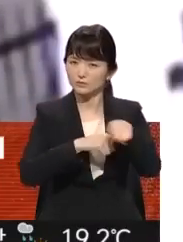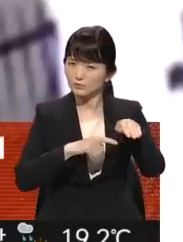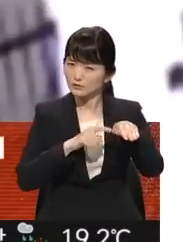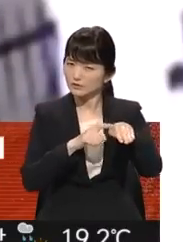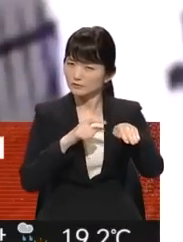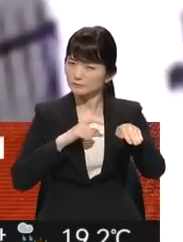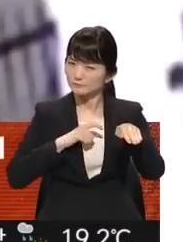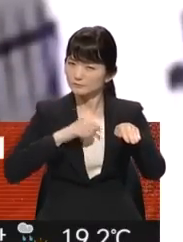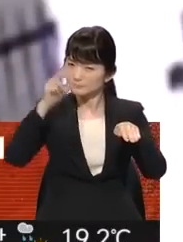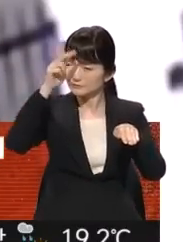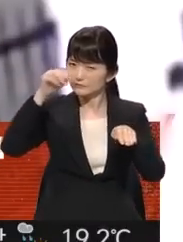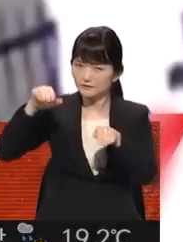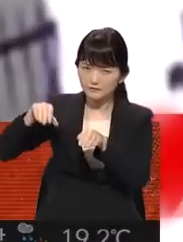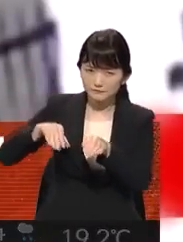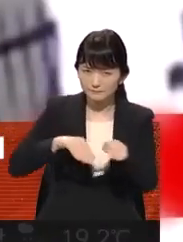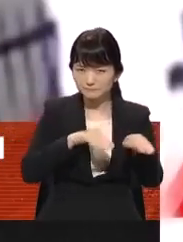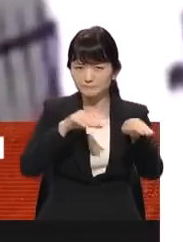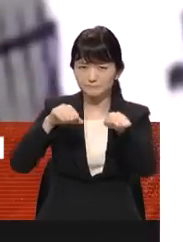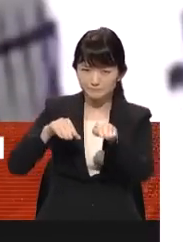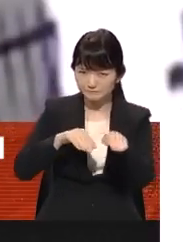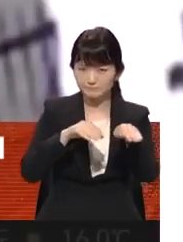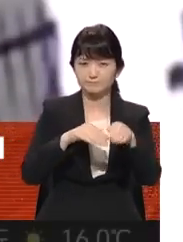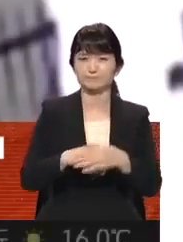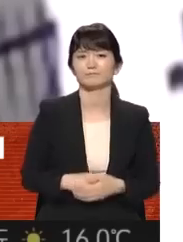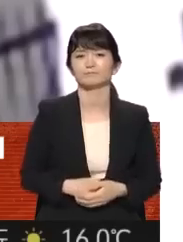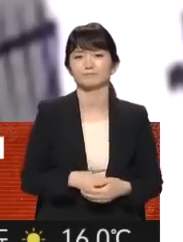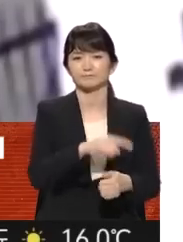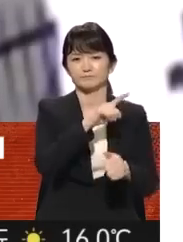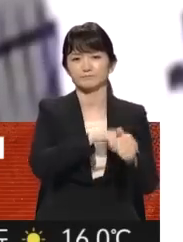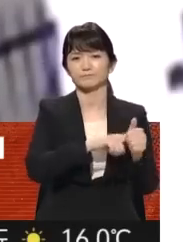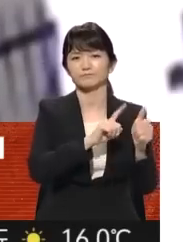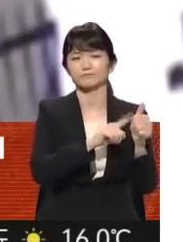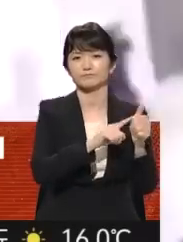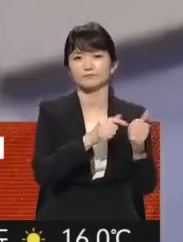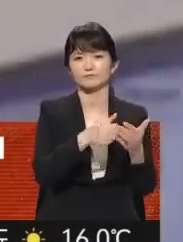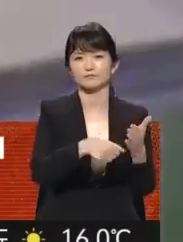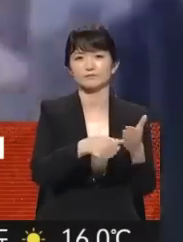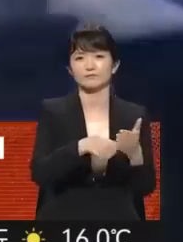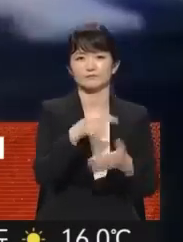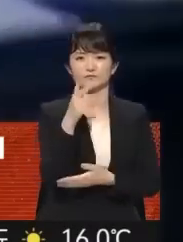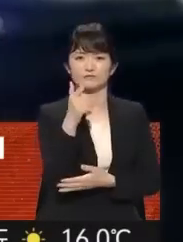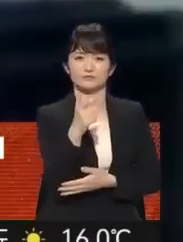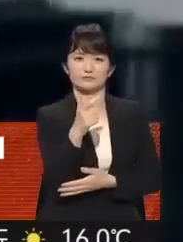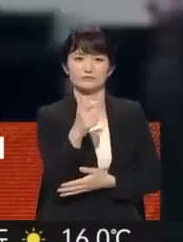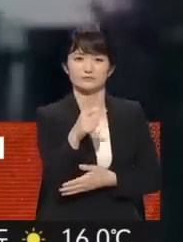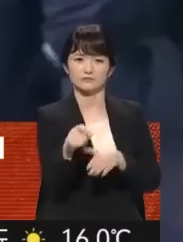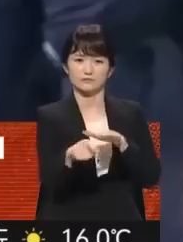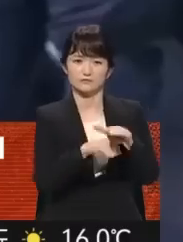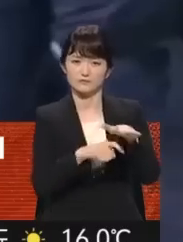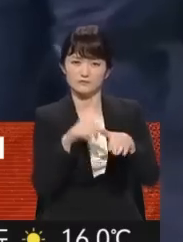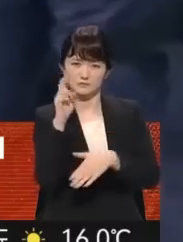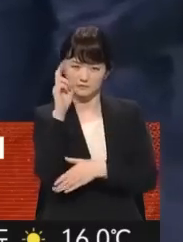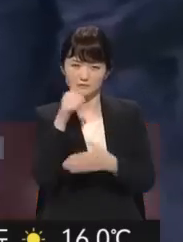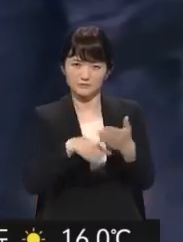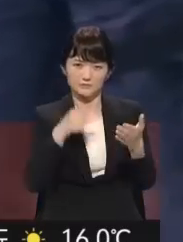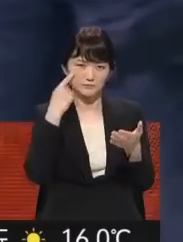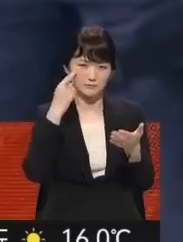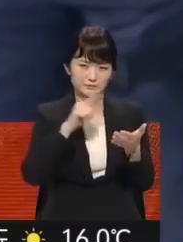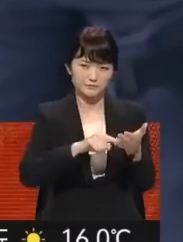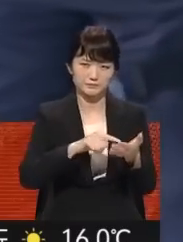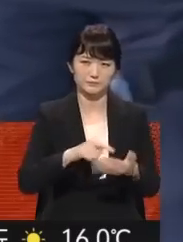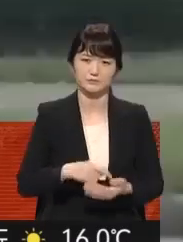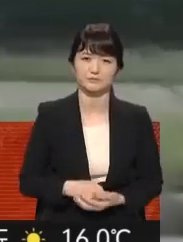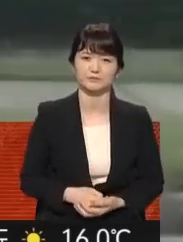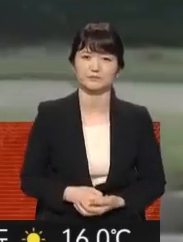돼서 경찰이랑 추격전을 벌이기도 했습니다. 또 체포된 남성의 소지품에선 공기 권총과 훔친 것으로 추정되는 물건들도